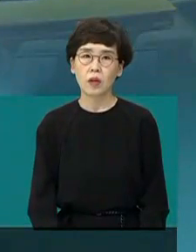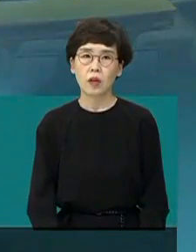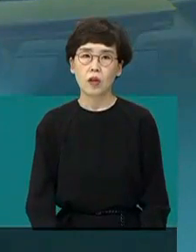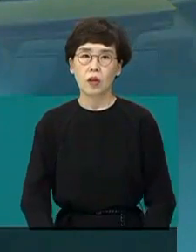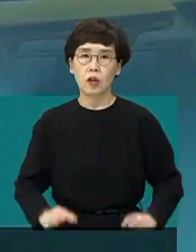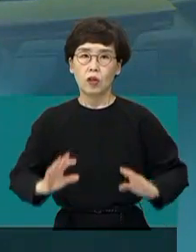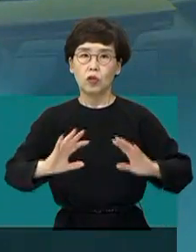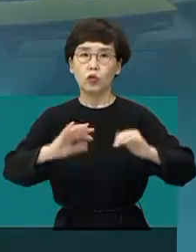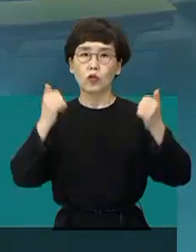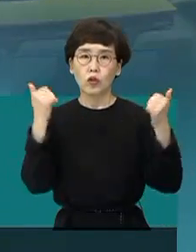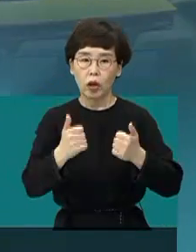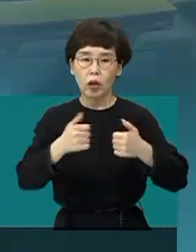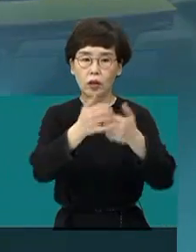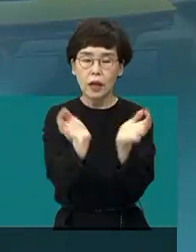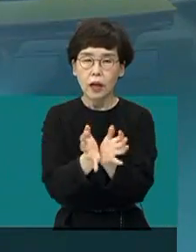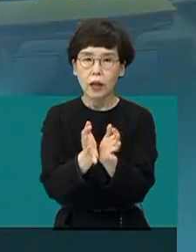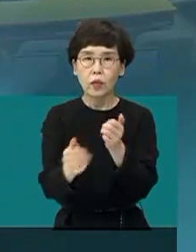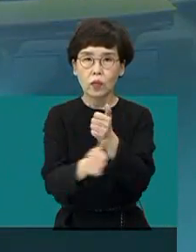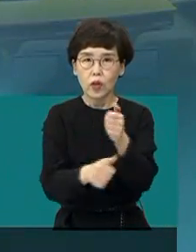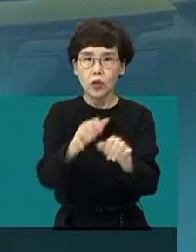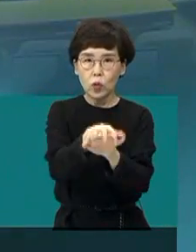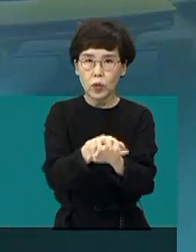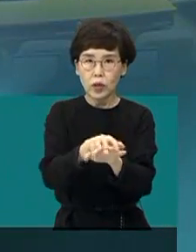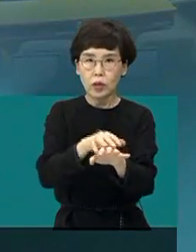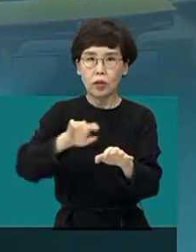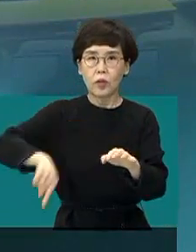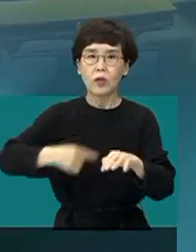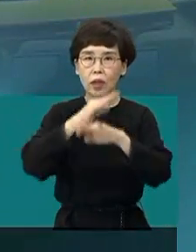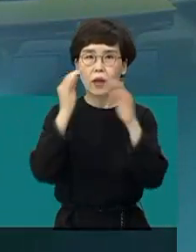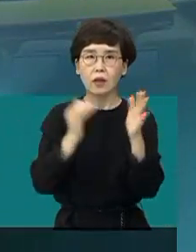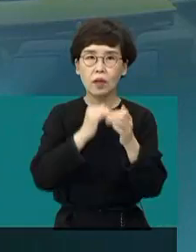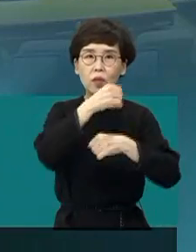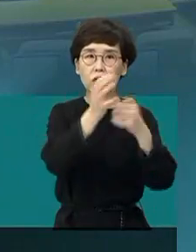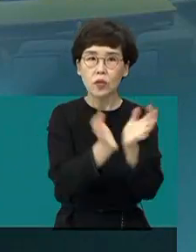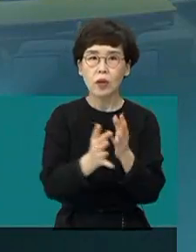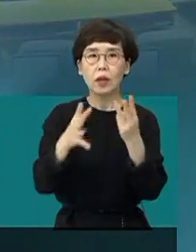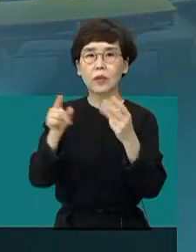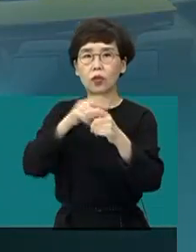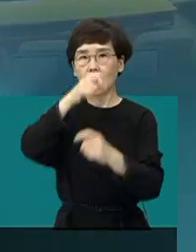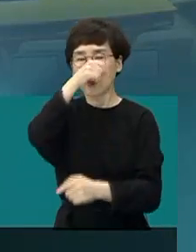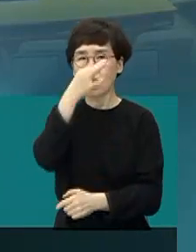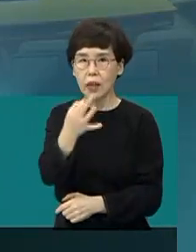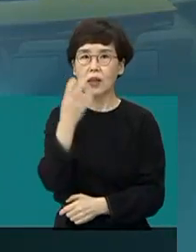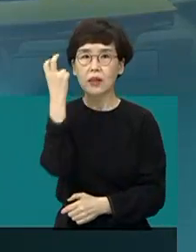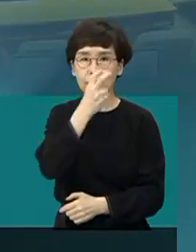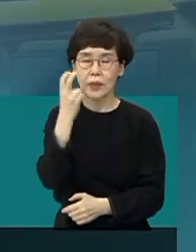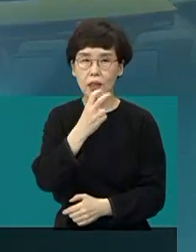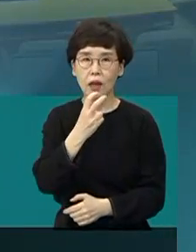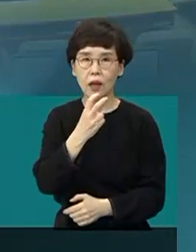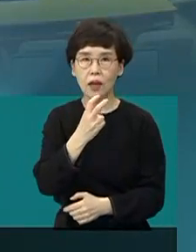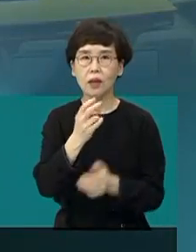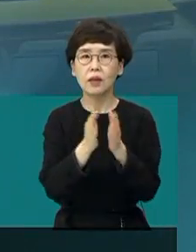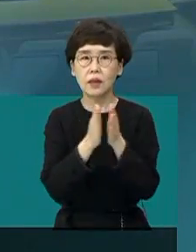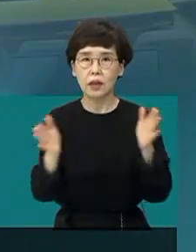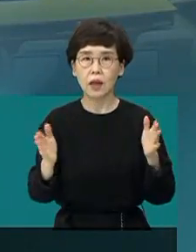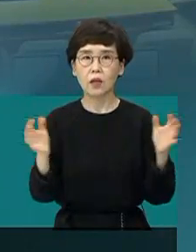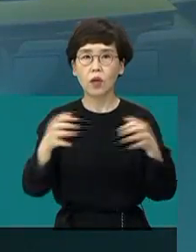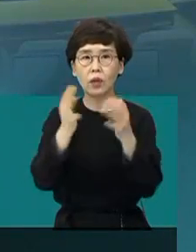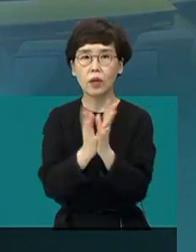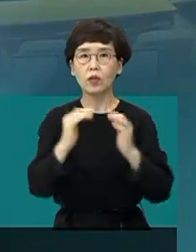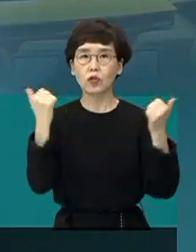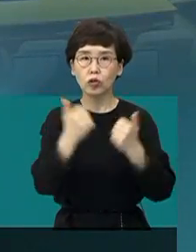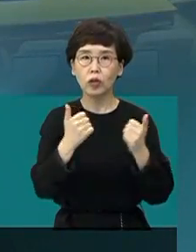사실상 단독으로 국회 원구성을 마친 민주당은 3차 추경안 심사에 속도를 내고 있습니다. 통합당은 국회 의사일정